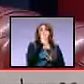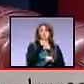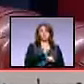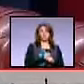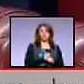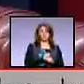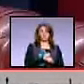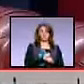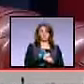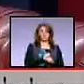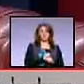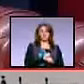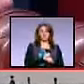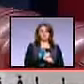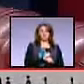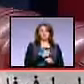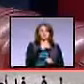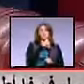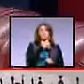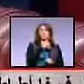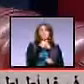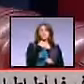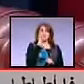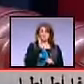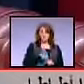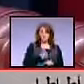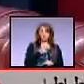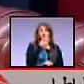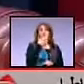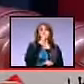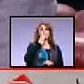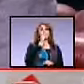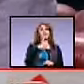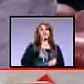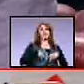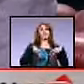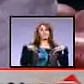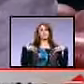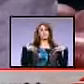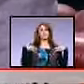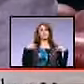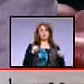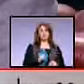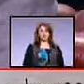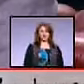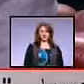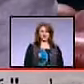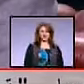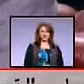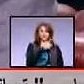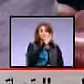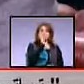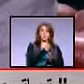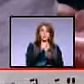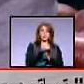بس بق ميه تشربه ان انت يا جماعه انفع ولا ما انفعش. البدايه كانت قويه لان معاك نجوم كبار